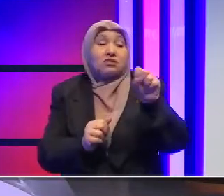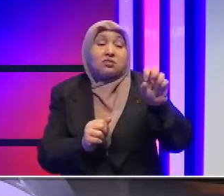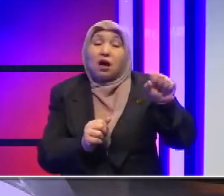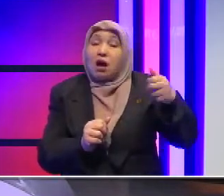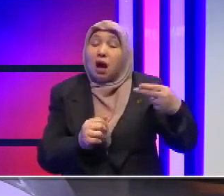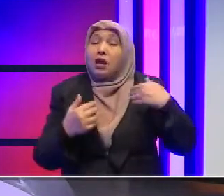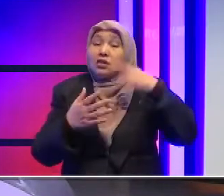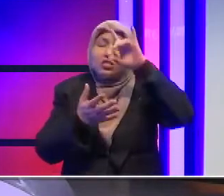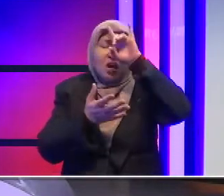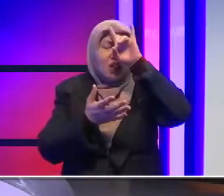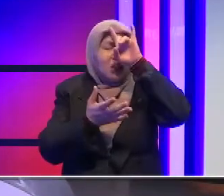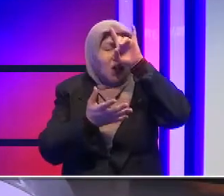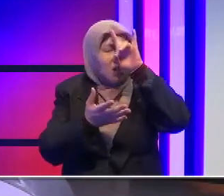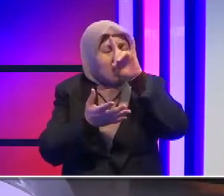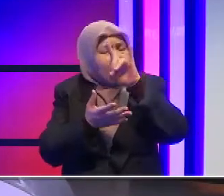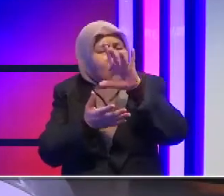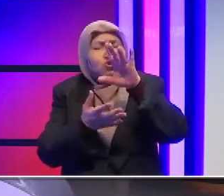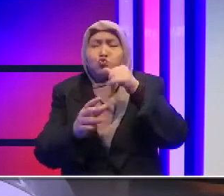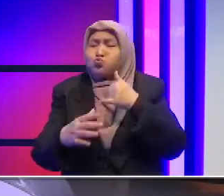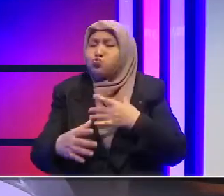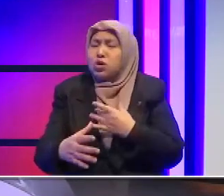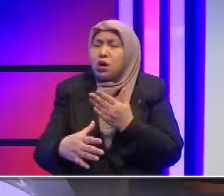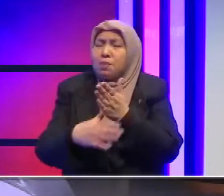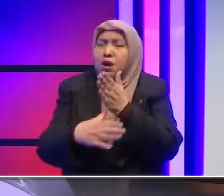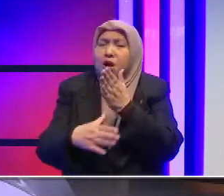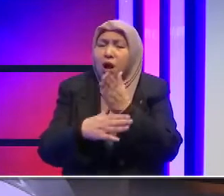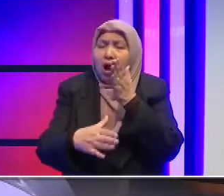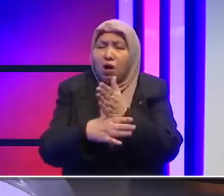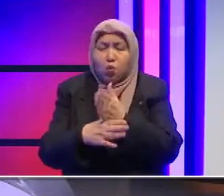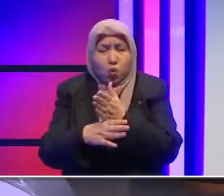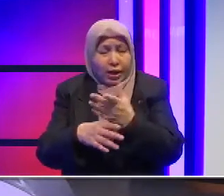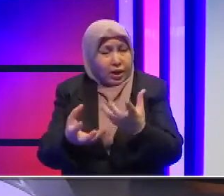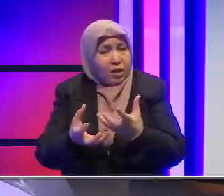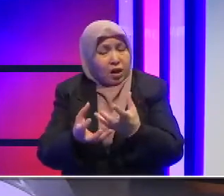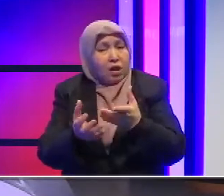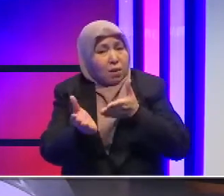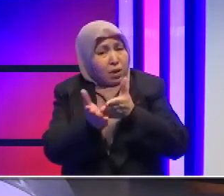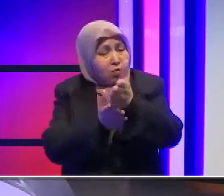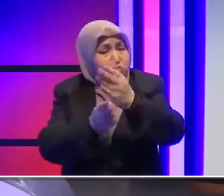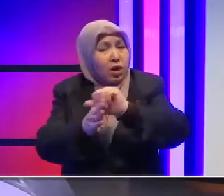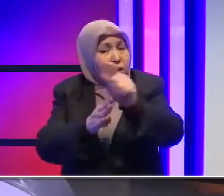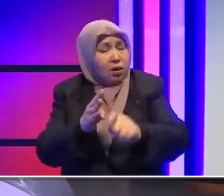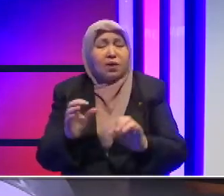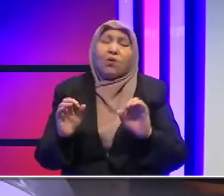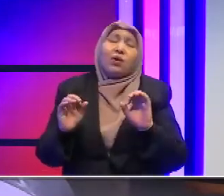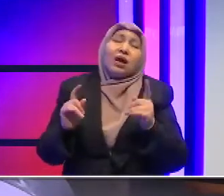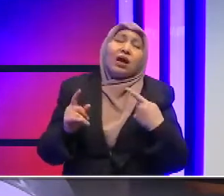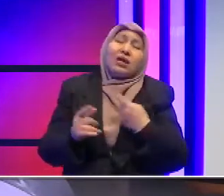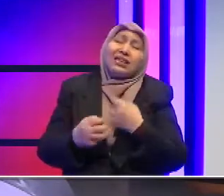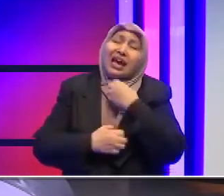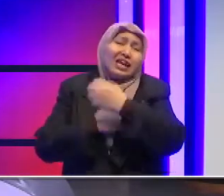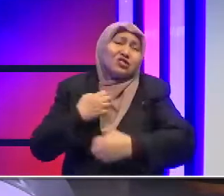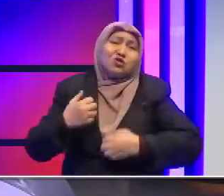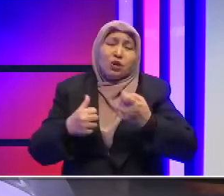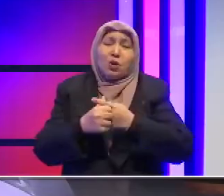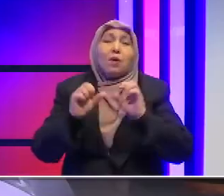ada syaitan yang cuba untuk mengganggu keinginan kita menuju akhirat agar baiklah kita hidup enjoy lah, dah